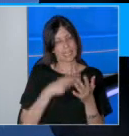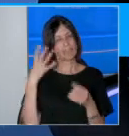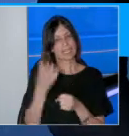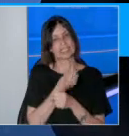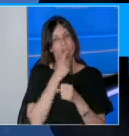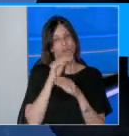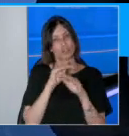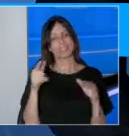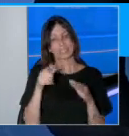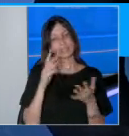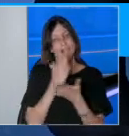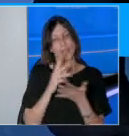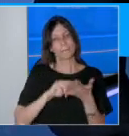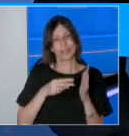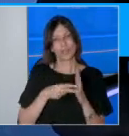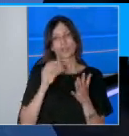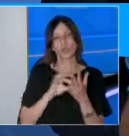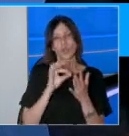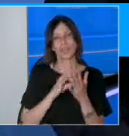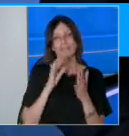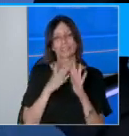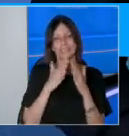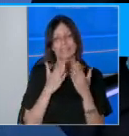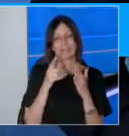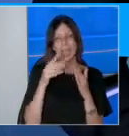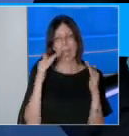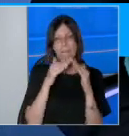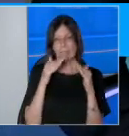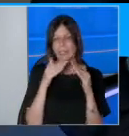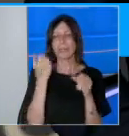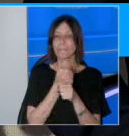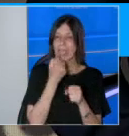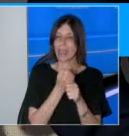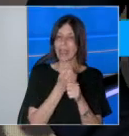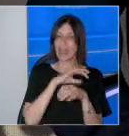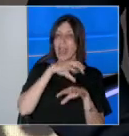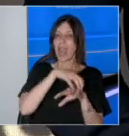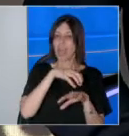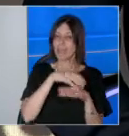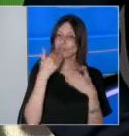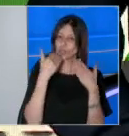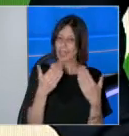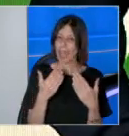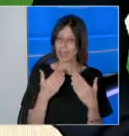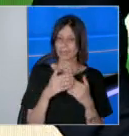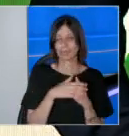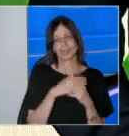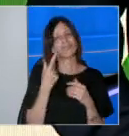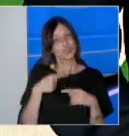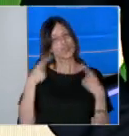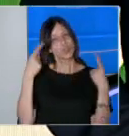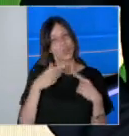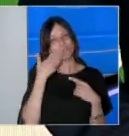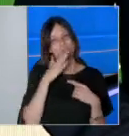כבר מדיניות. ארנון סגל, מחבר הספר הבית, פעיל הר הבית, תודה רבה לך. תודה רבה, ויום